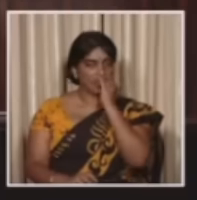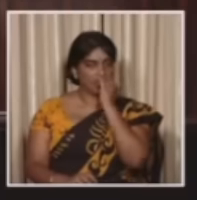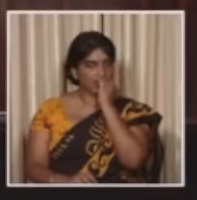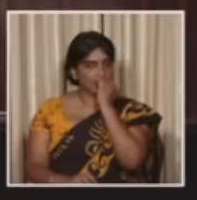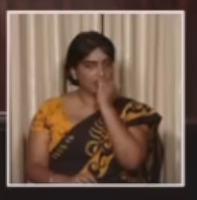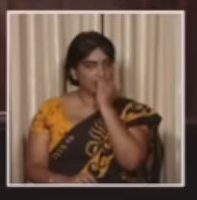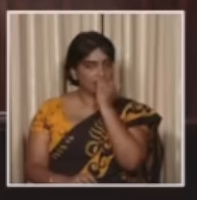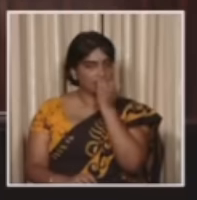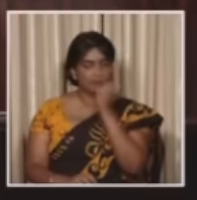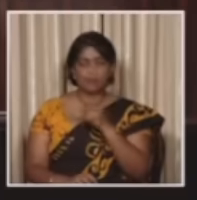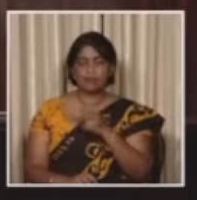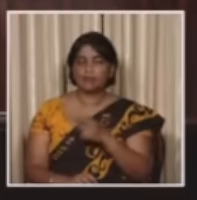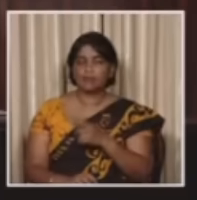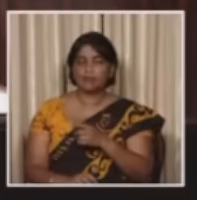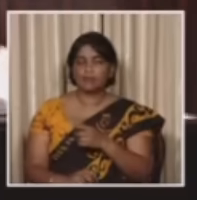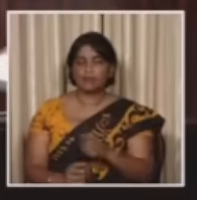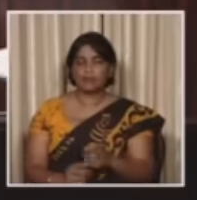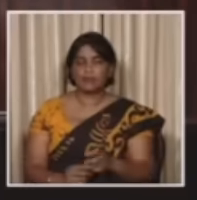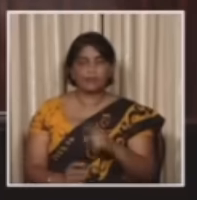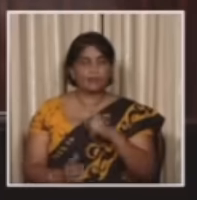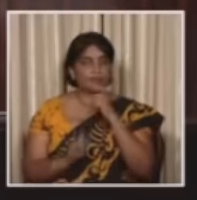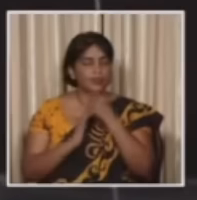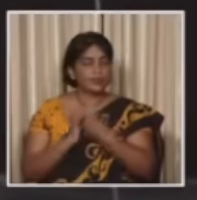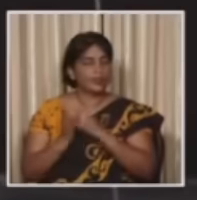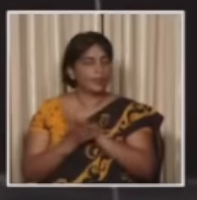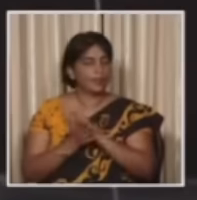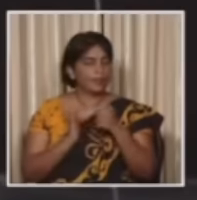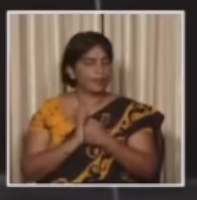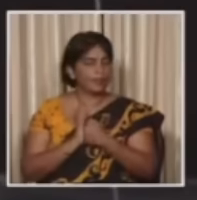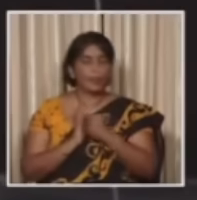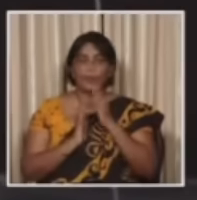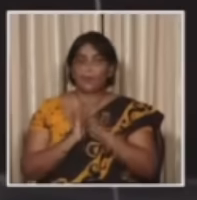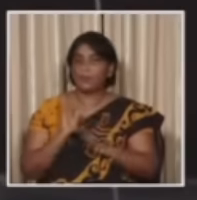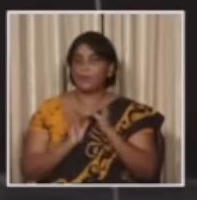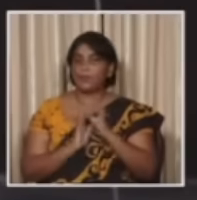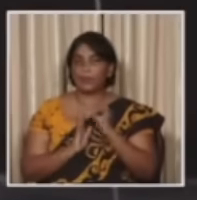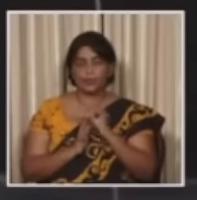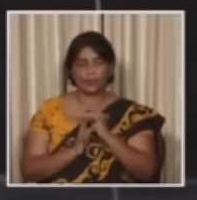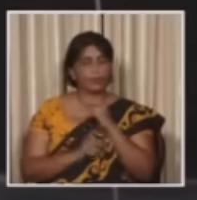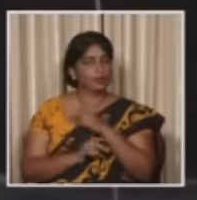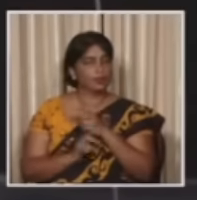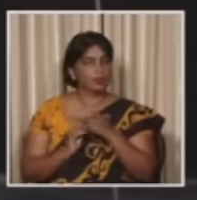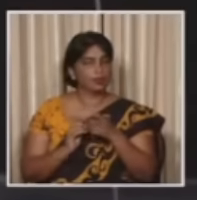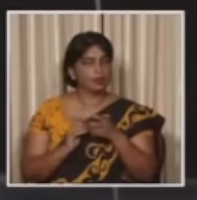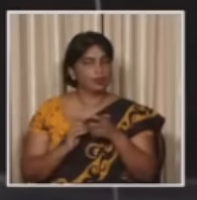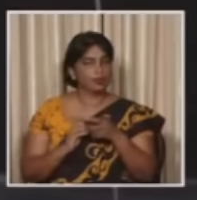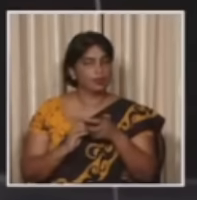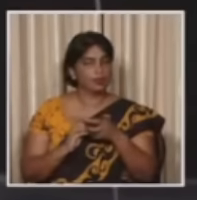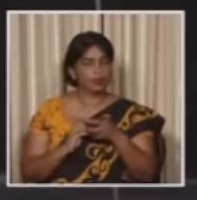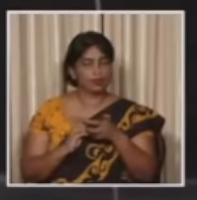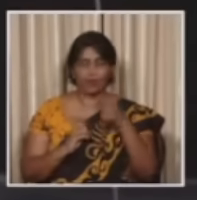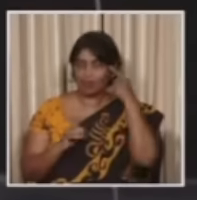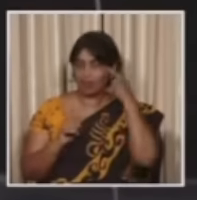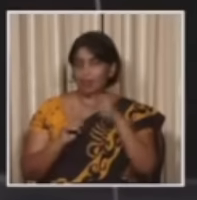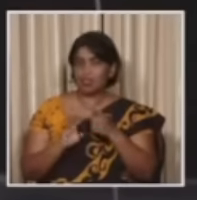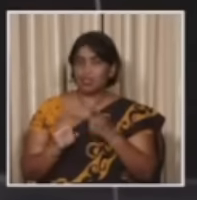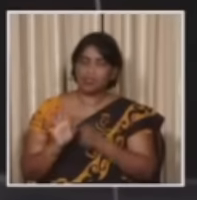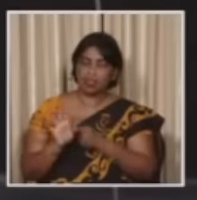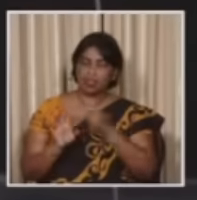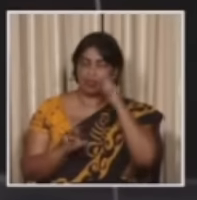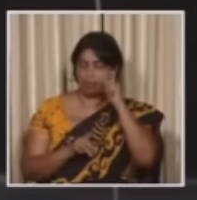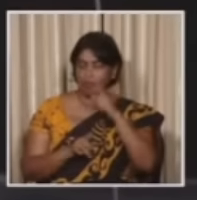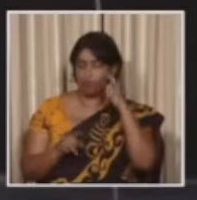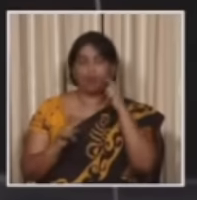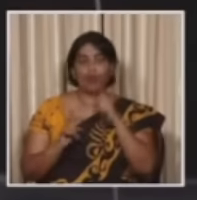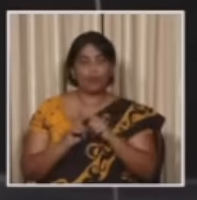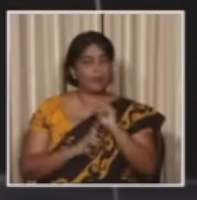ගරු නීතිය හා සාමය පිළිබඳ ගරු ඇමතුමනි, අර ඔය සිද්ධියට සම්බන්ධව තරුණයා පිළිබඳව මීට කලින්